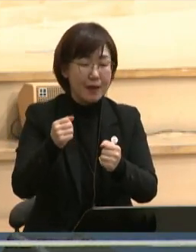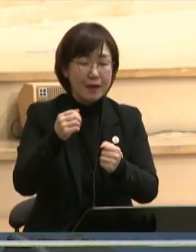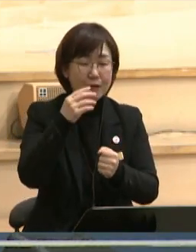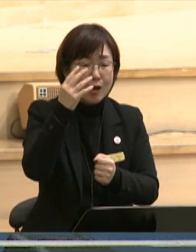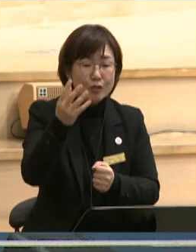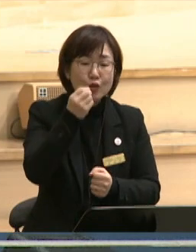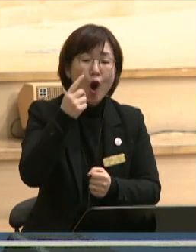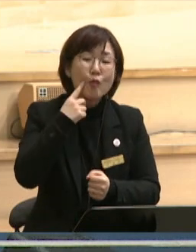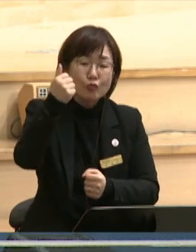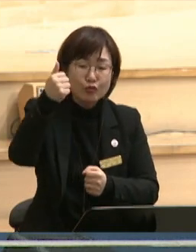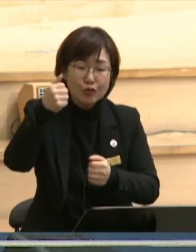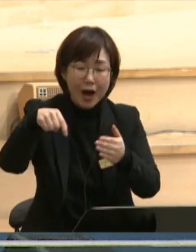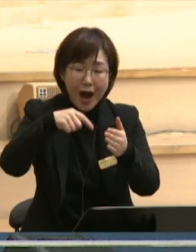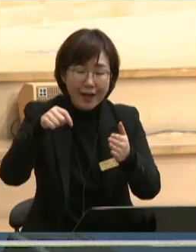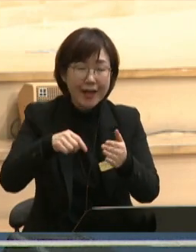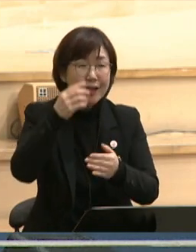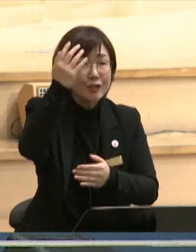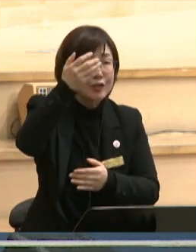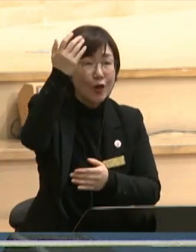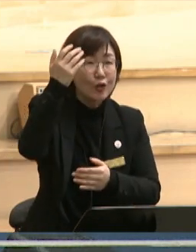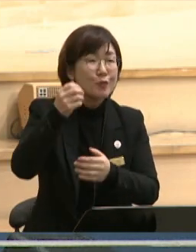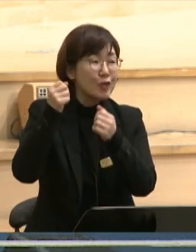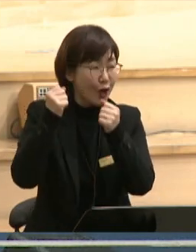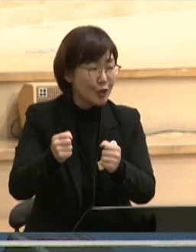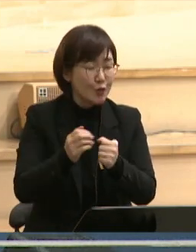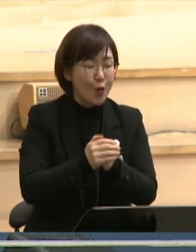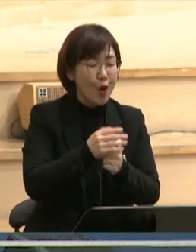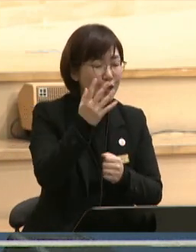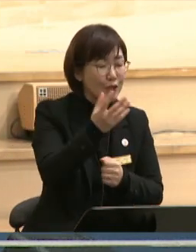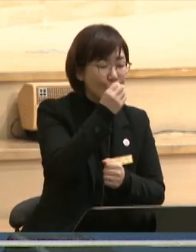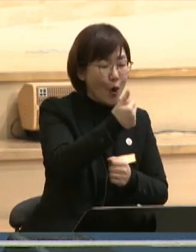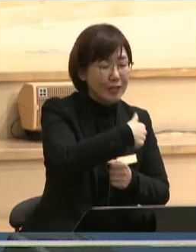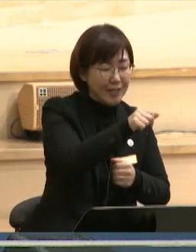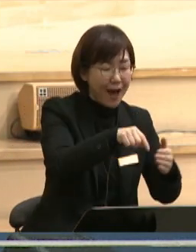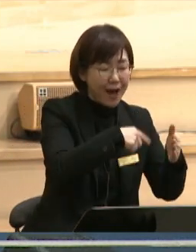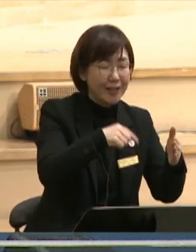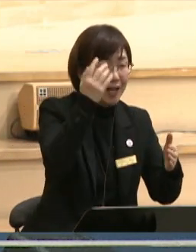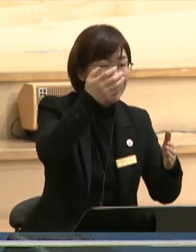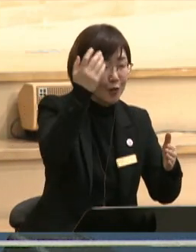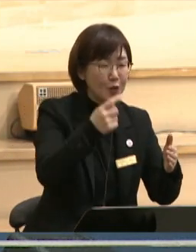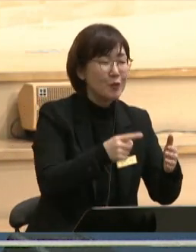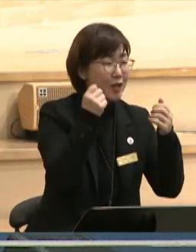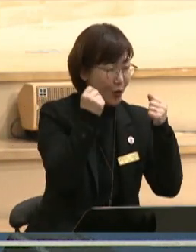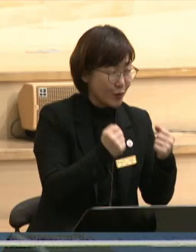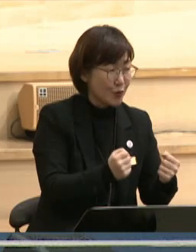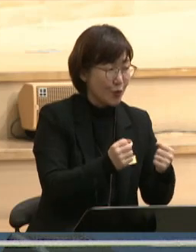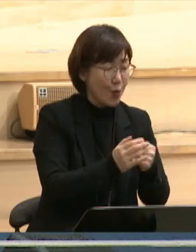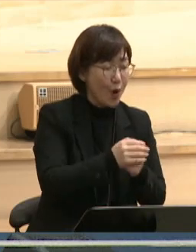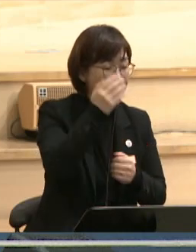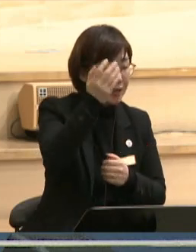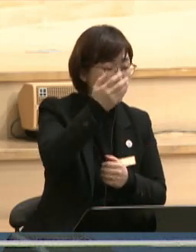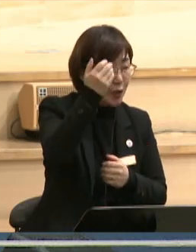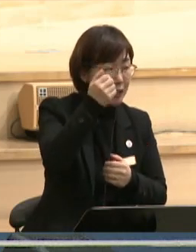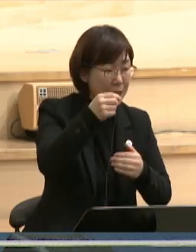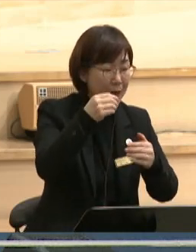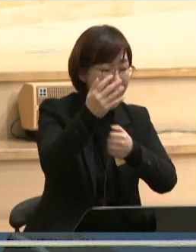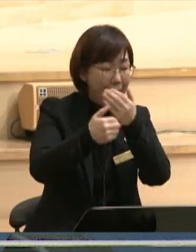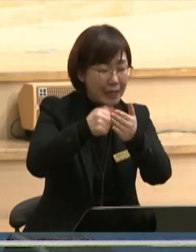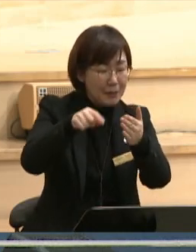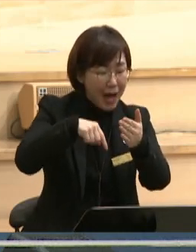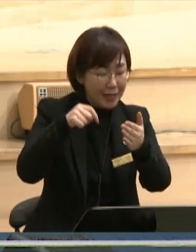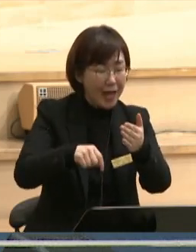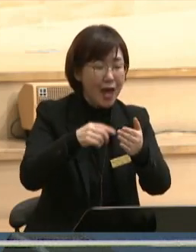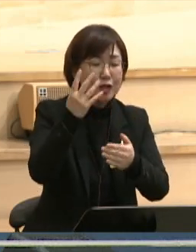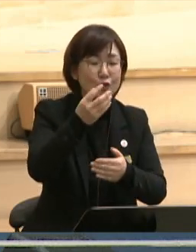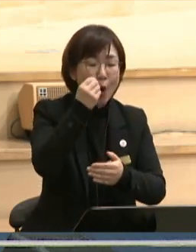성부 하나님 안에 성령님이 거하시고 성자 예수님 안에 성령님이 거하십니다 성령 하나님 안에 성부